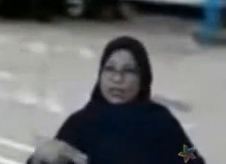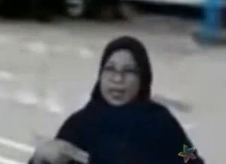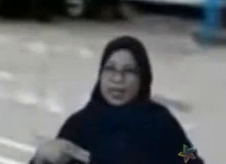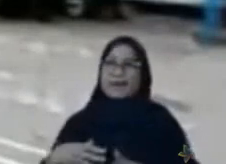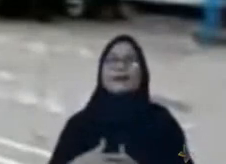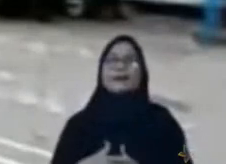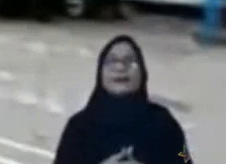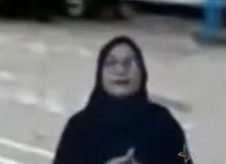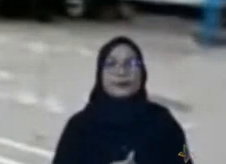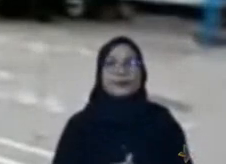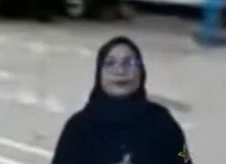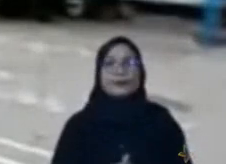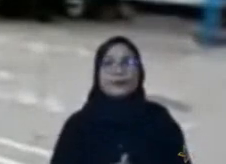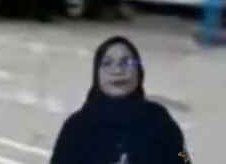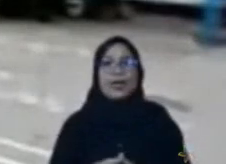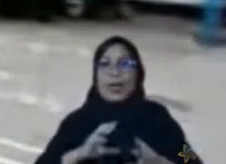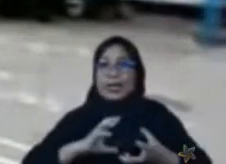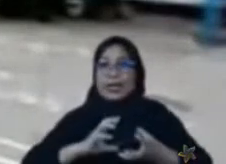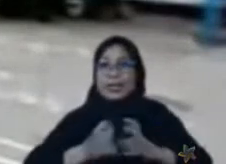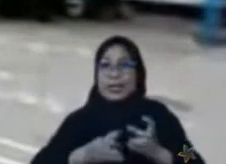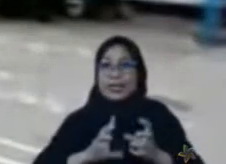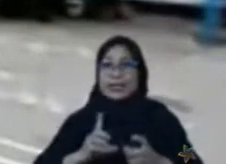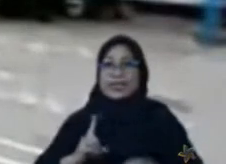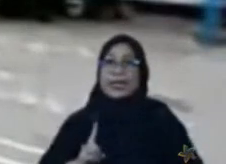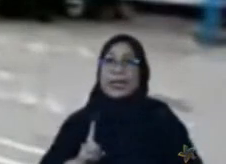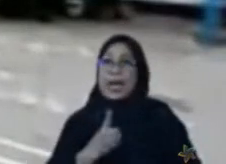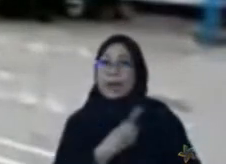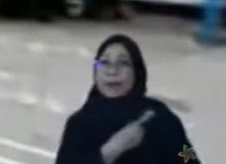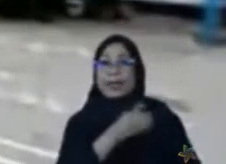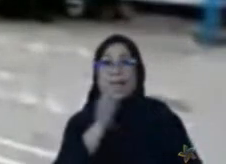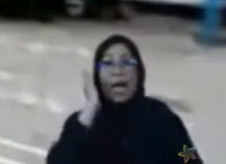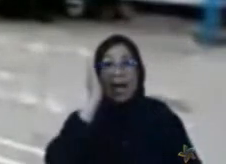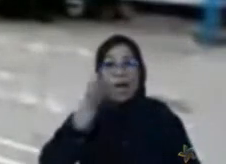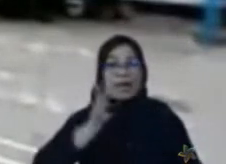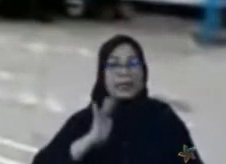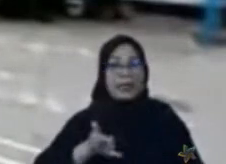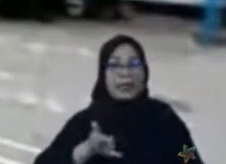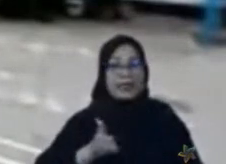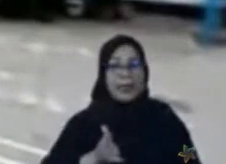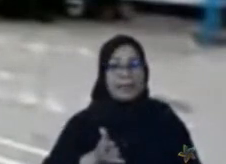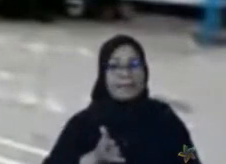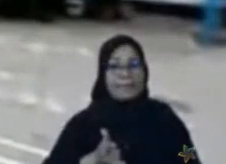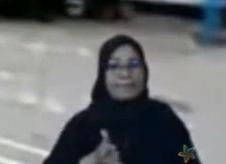Jadi kami akan tetap